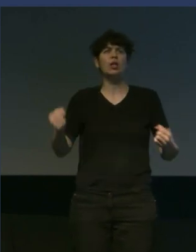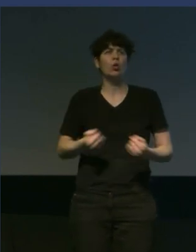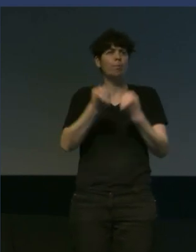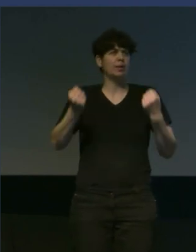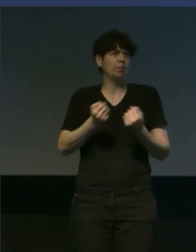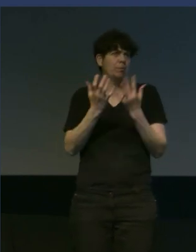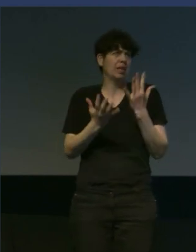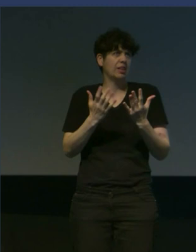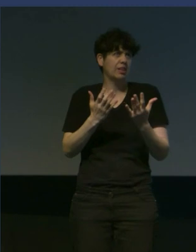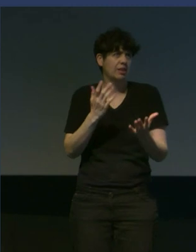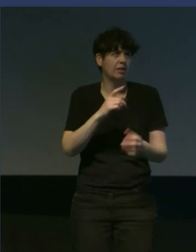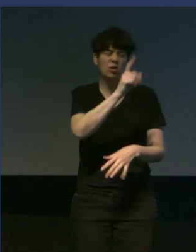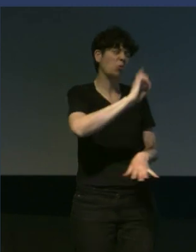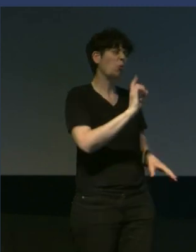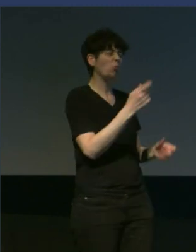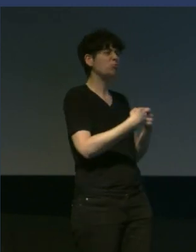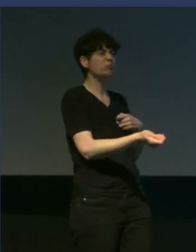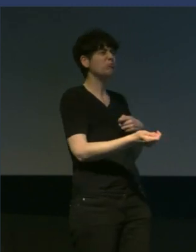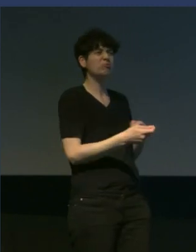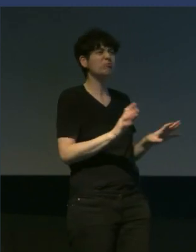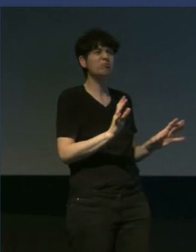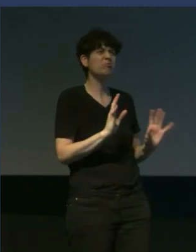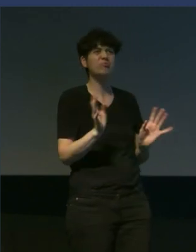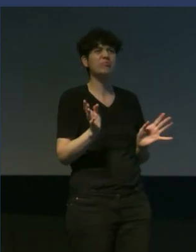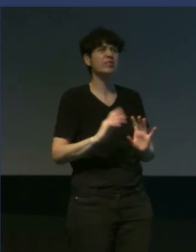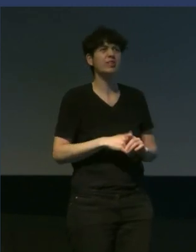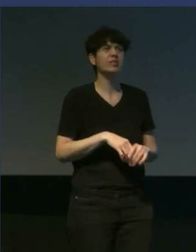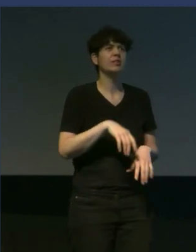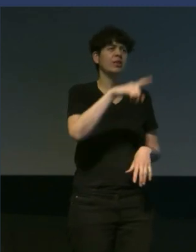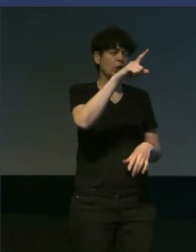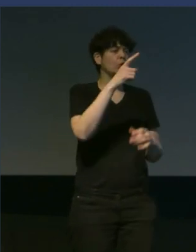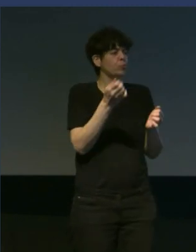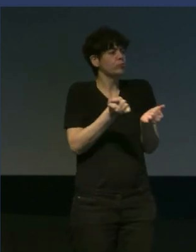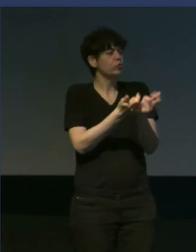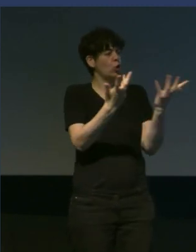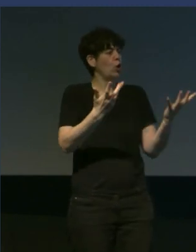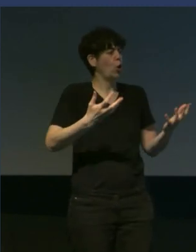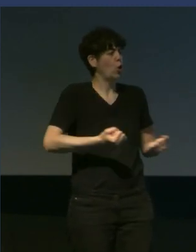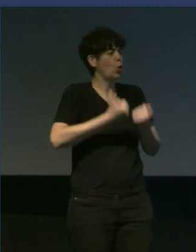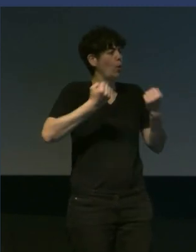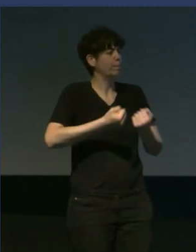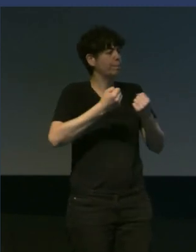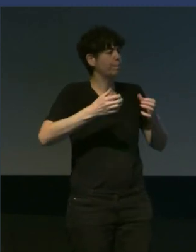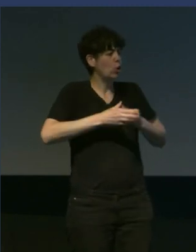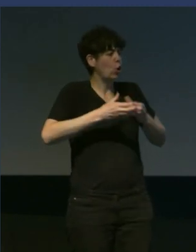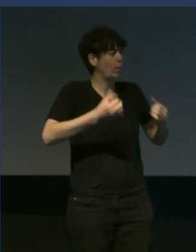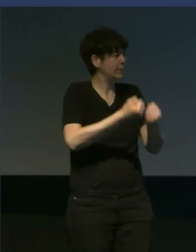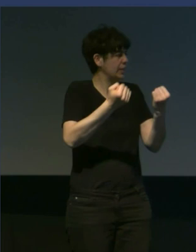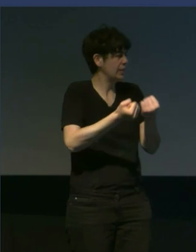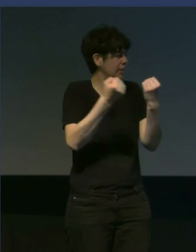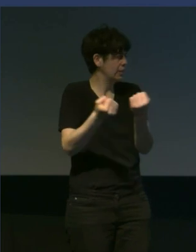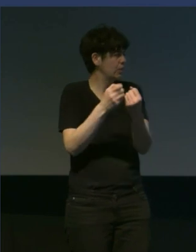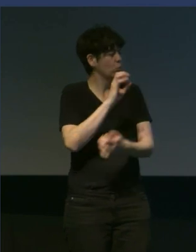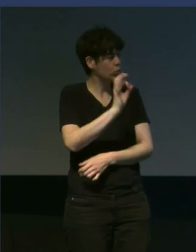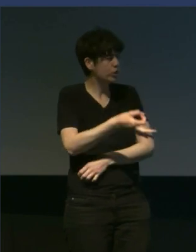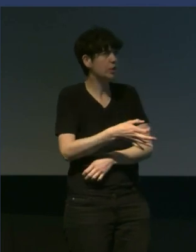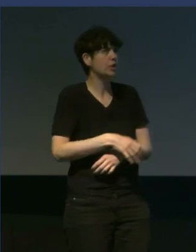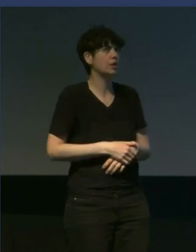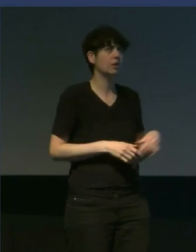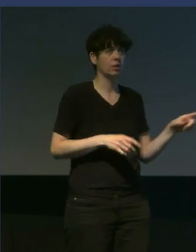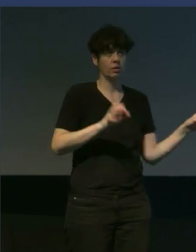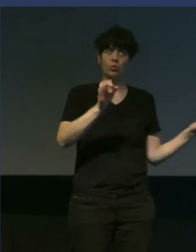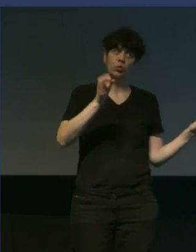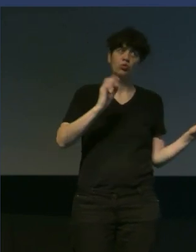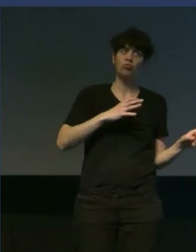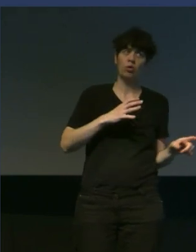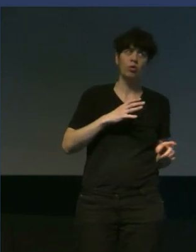pas plus, pas plus. Parce que je pense qu'alors il y a des lobbies peut-être, oui, des lobbies Pas peut-être. industriels, par exemple C'est une industriels. réalité. Il y